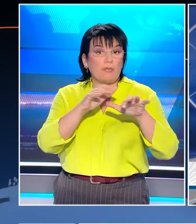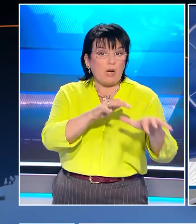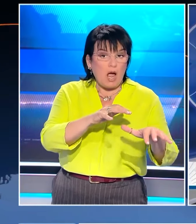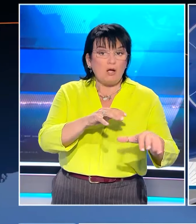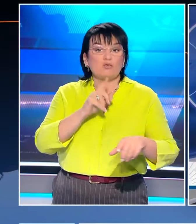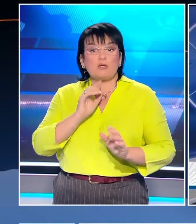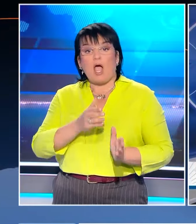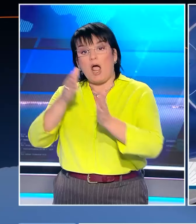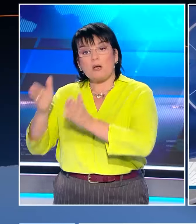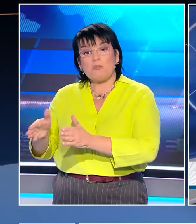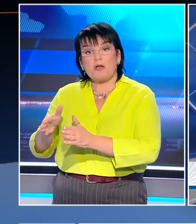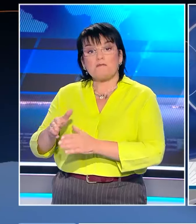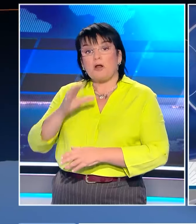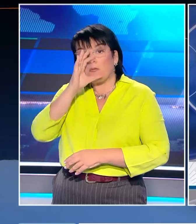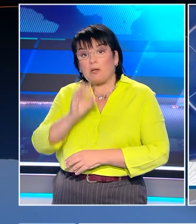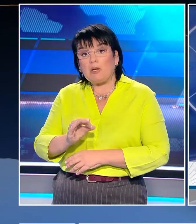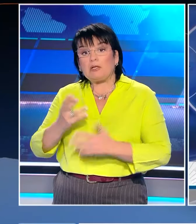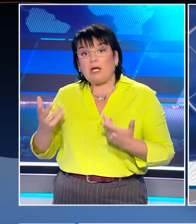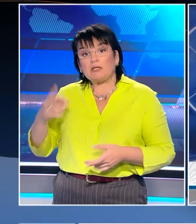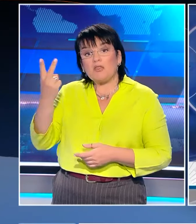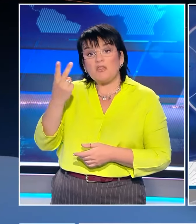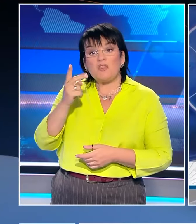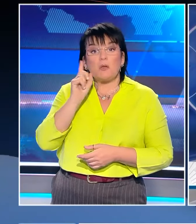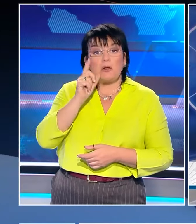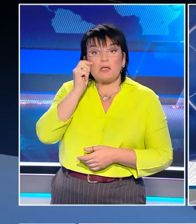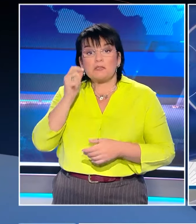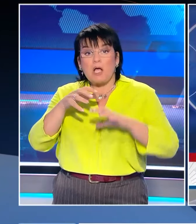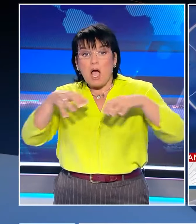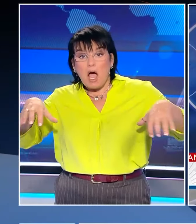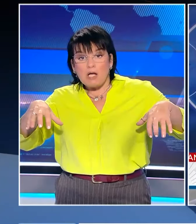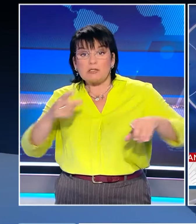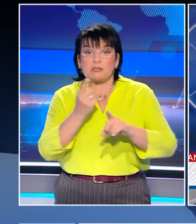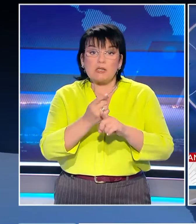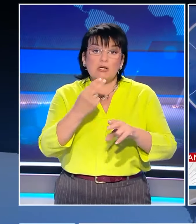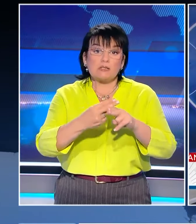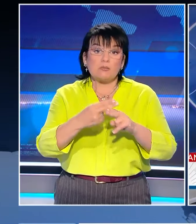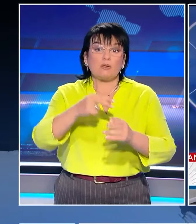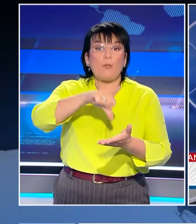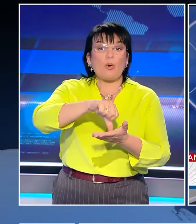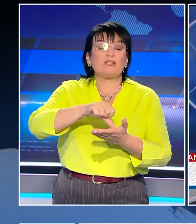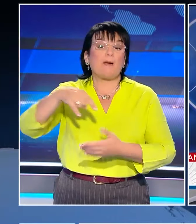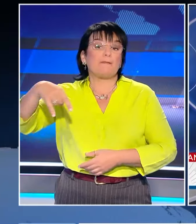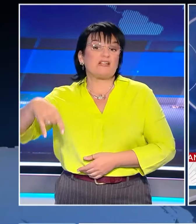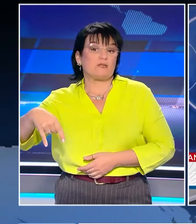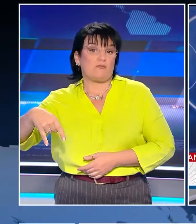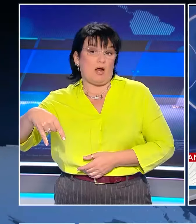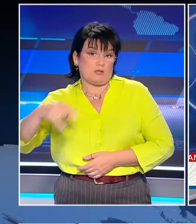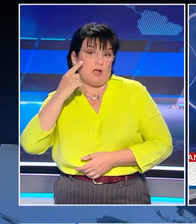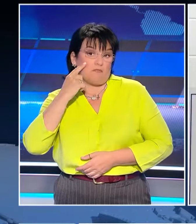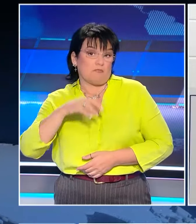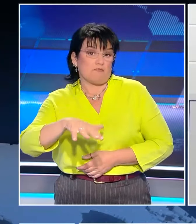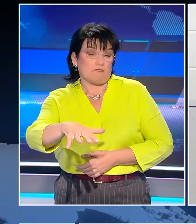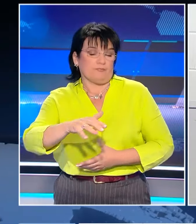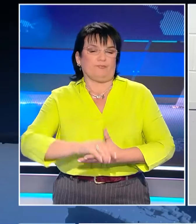election and what this big gender gap we've been talking about actually means, especially in the crucial and very tied battleground state of